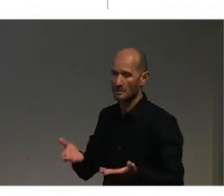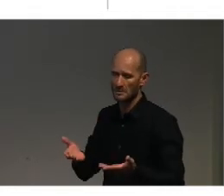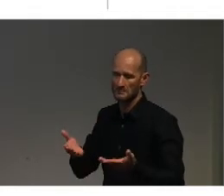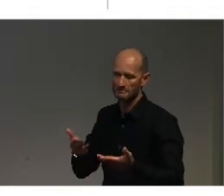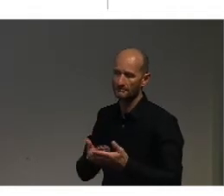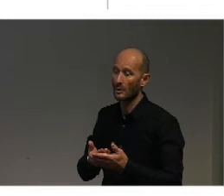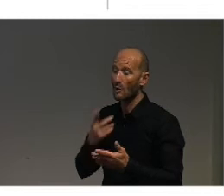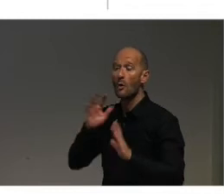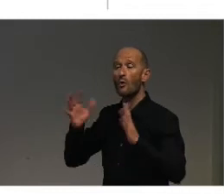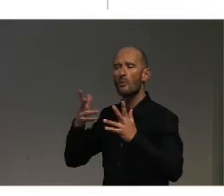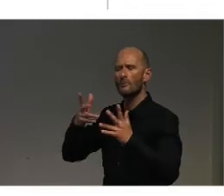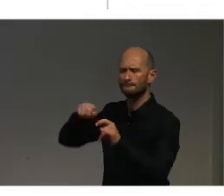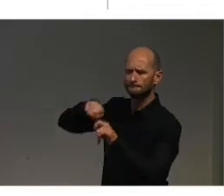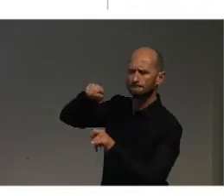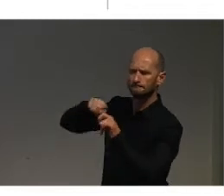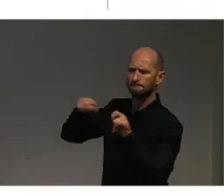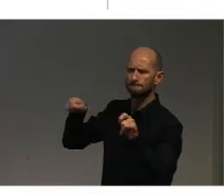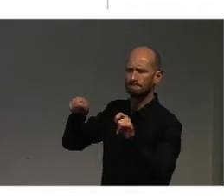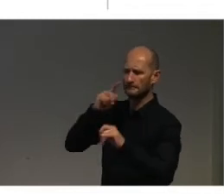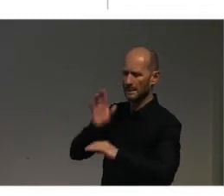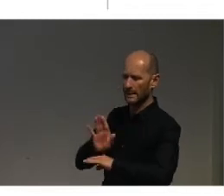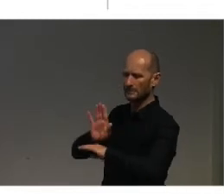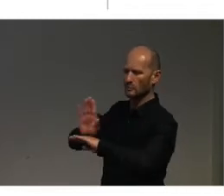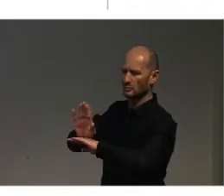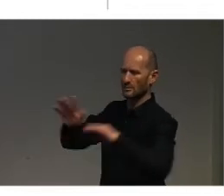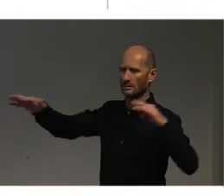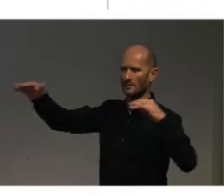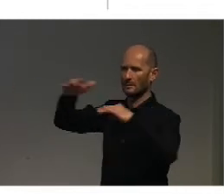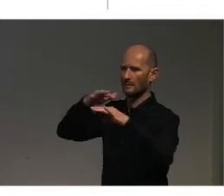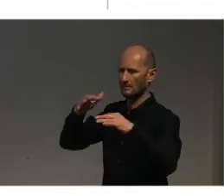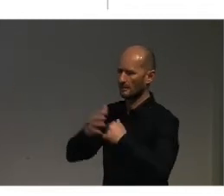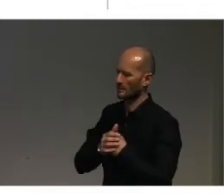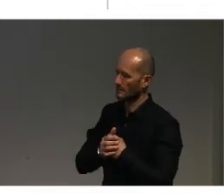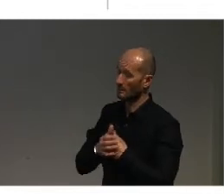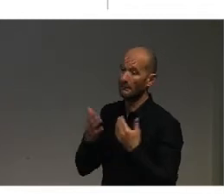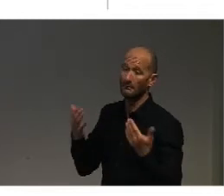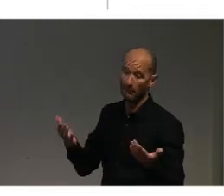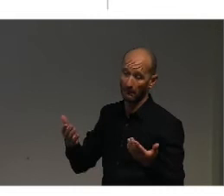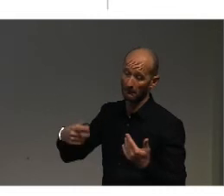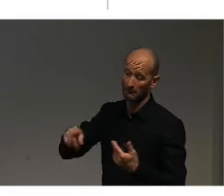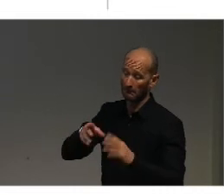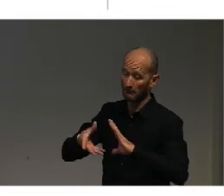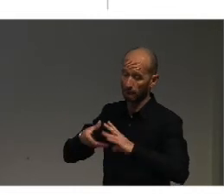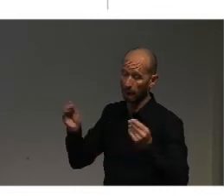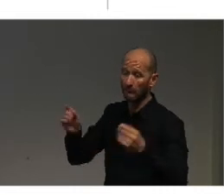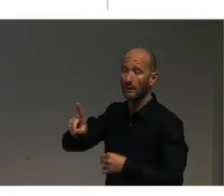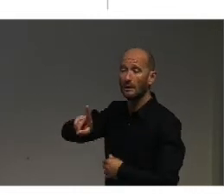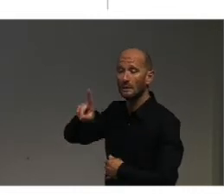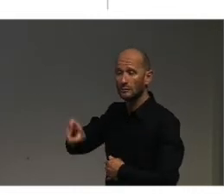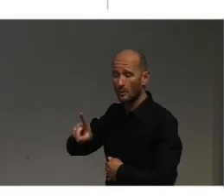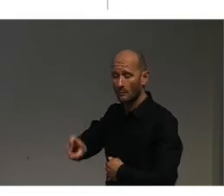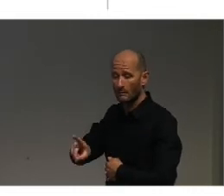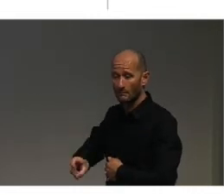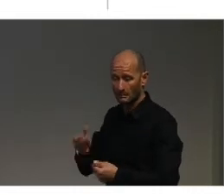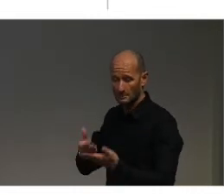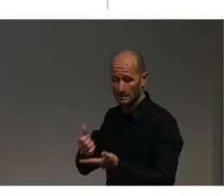mesure l'exposome? Par différentes mesures. À la fois les questionnaires, comme on fait habituellement. Tout à l'heure, l'enquête Sumer, c'est aussi une